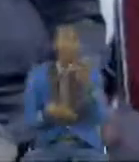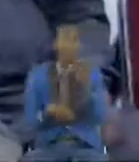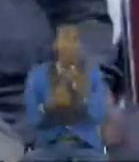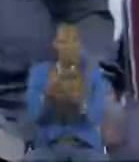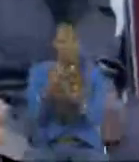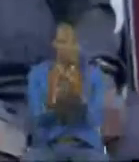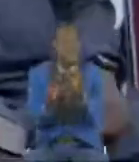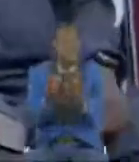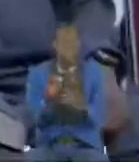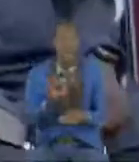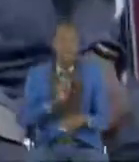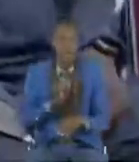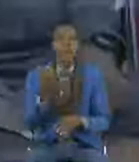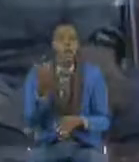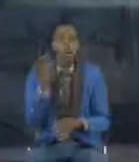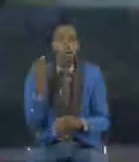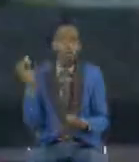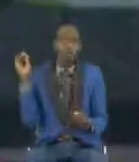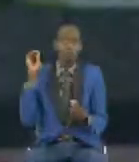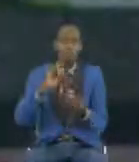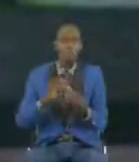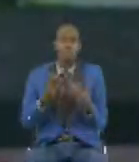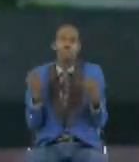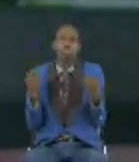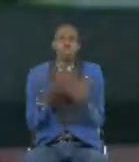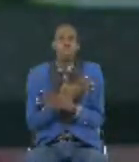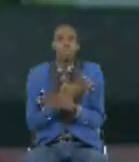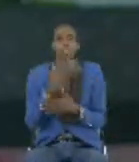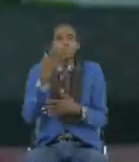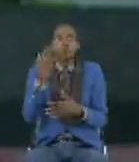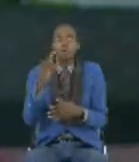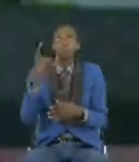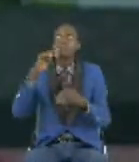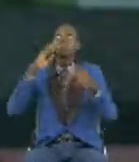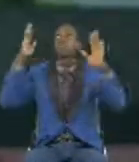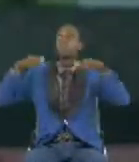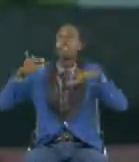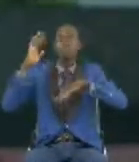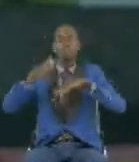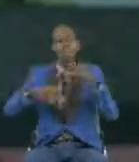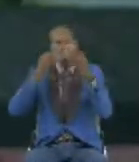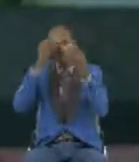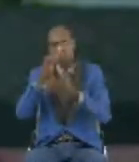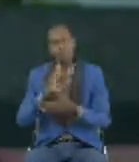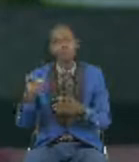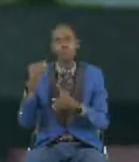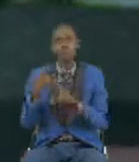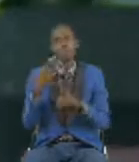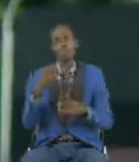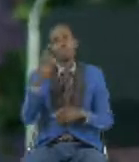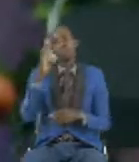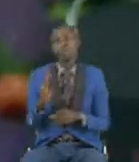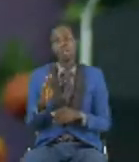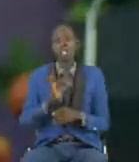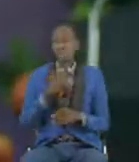Et si j'avais peur de la pluie, plus que de faire la volonté de Dieu, c'est pourquoi je vous dis, si